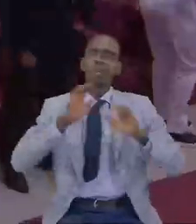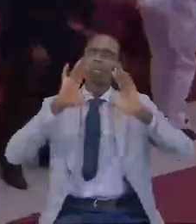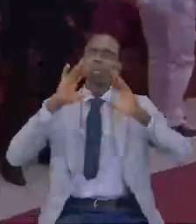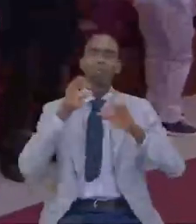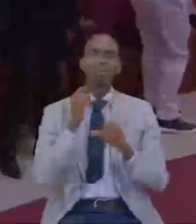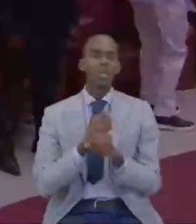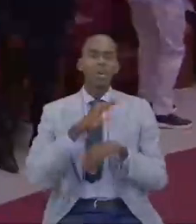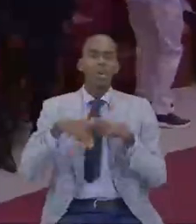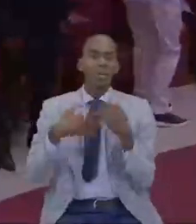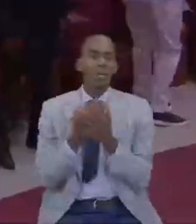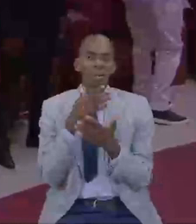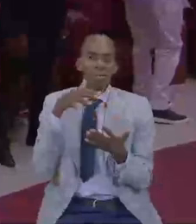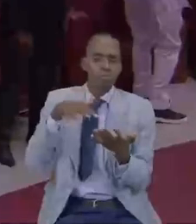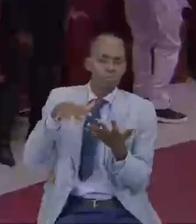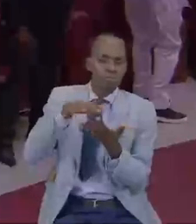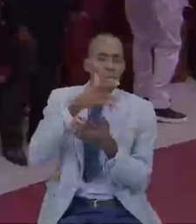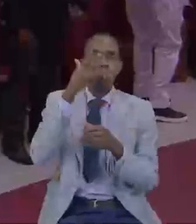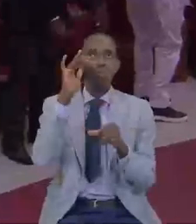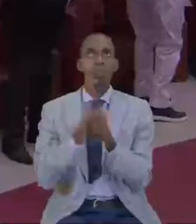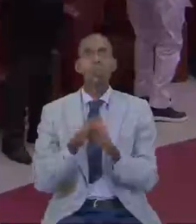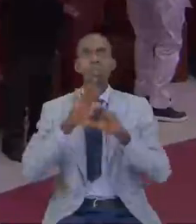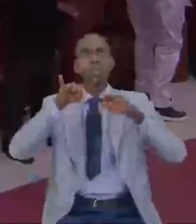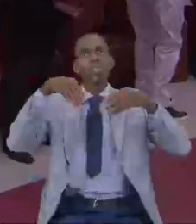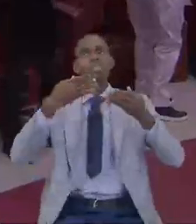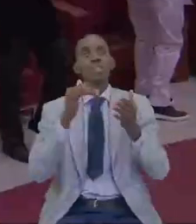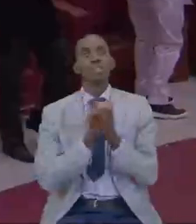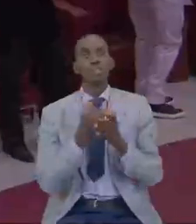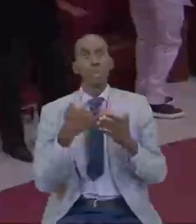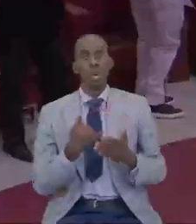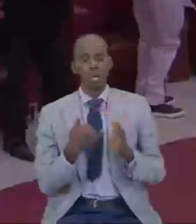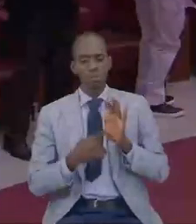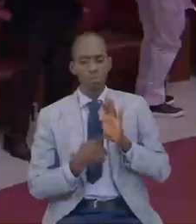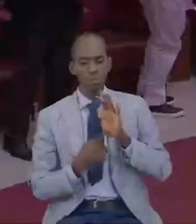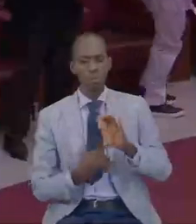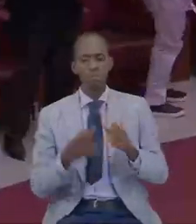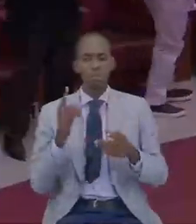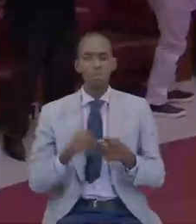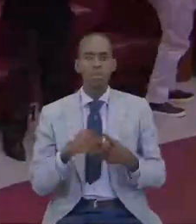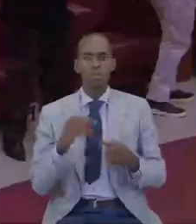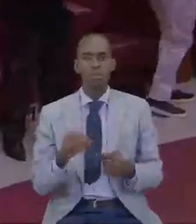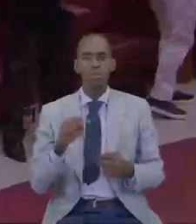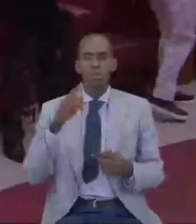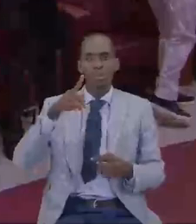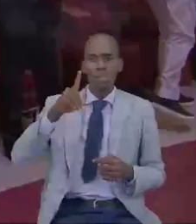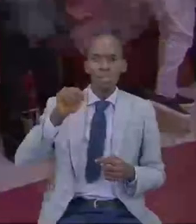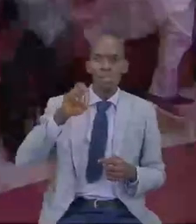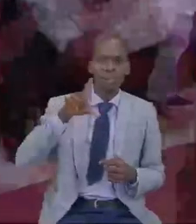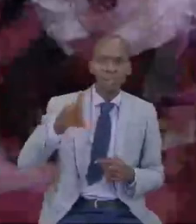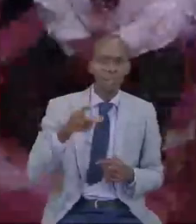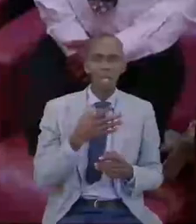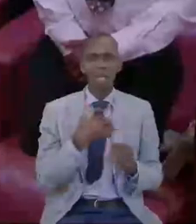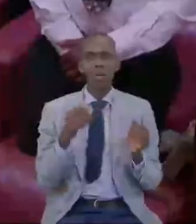promesses que tu as données, qui ont été révélées à Shadrach, Meshach et Abednego, ce sera à